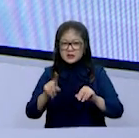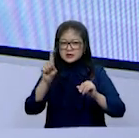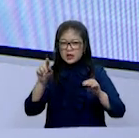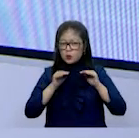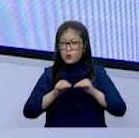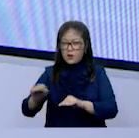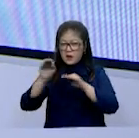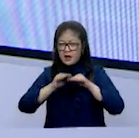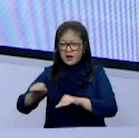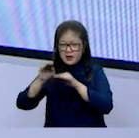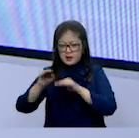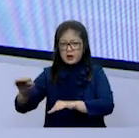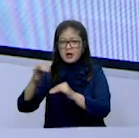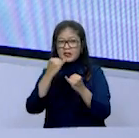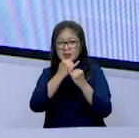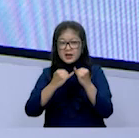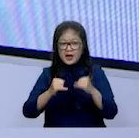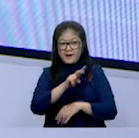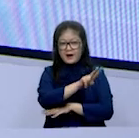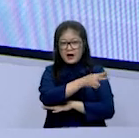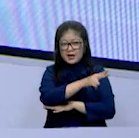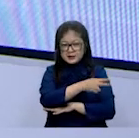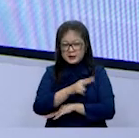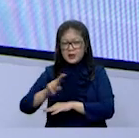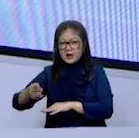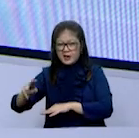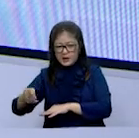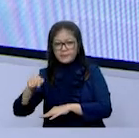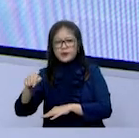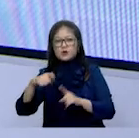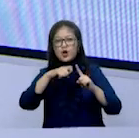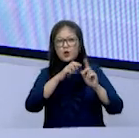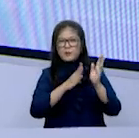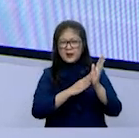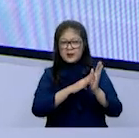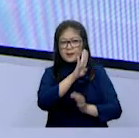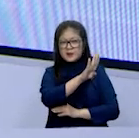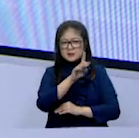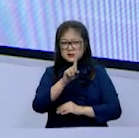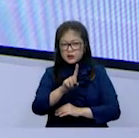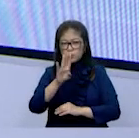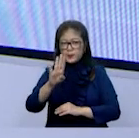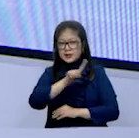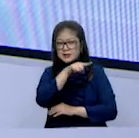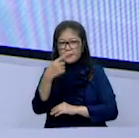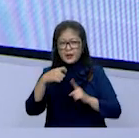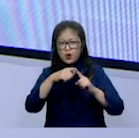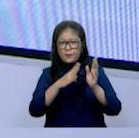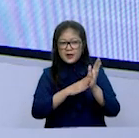dengan sistem one way nah terakhir ini ada ganjil genap yang diperlakukan dari kilometer 414 hingga KM